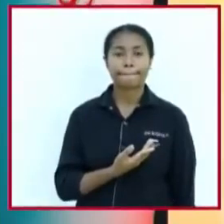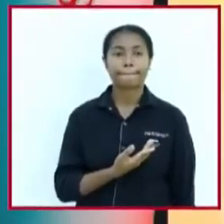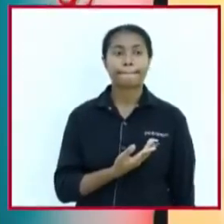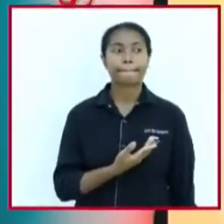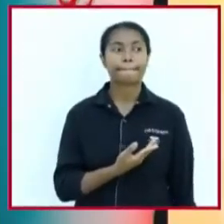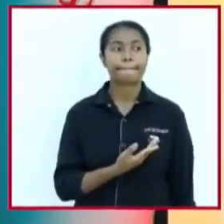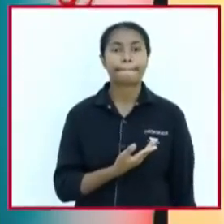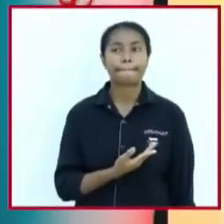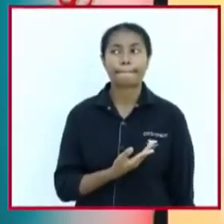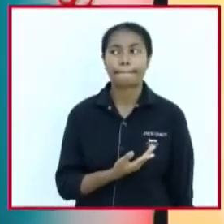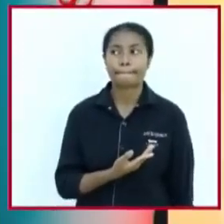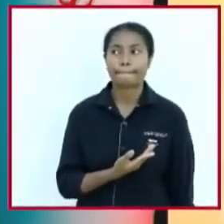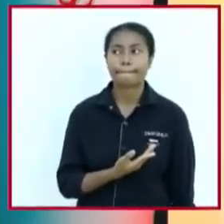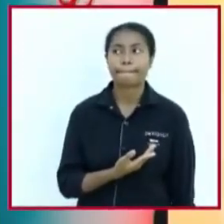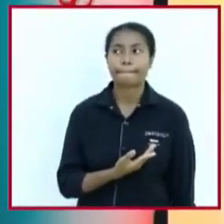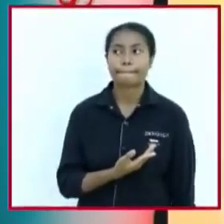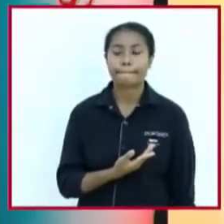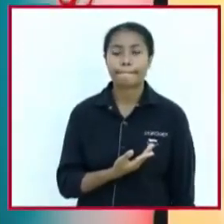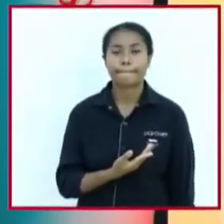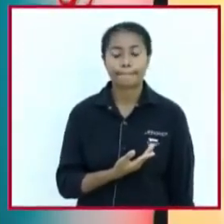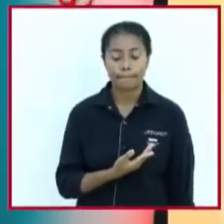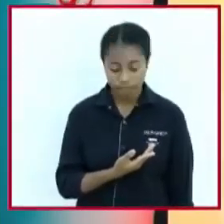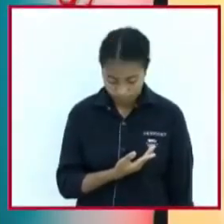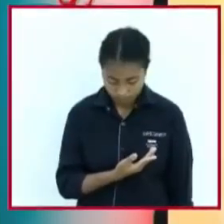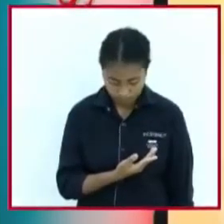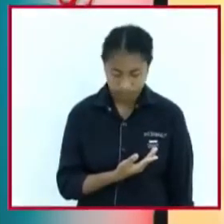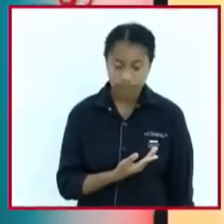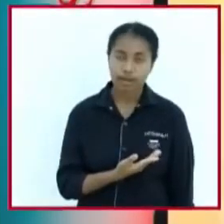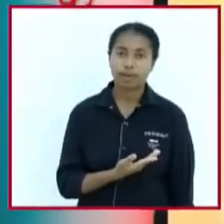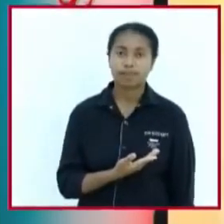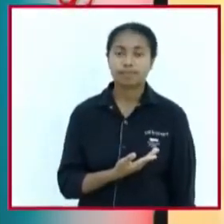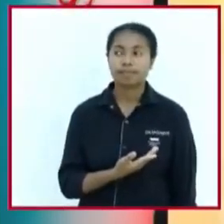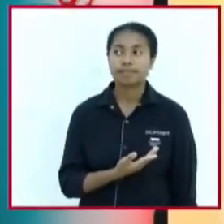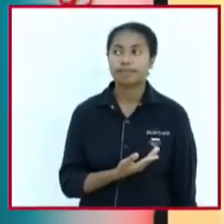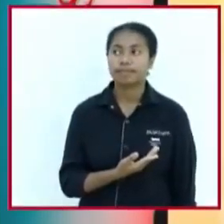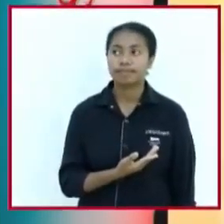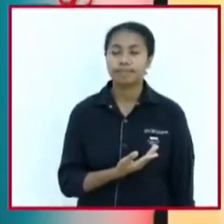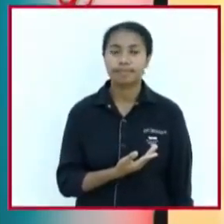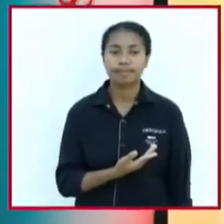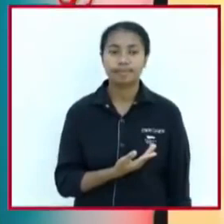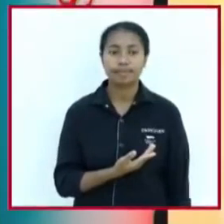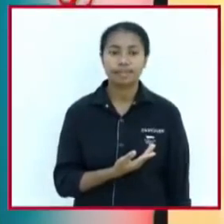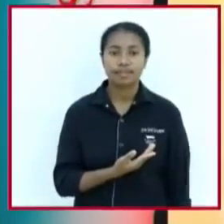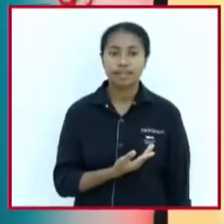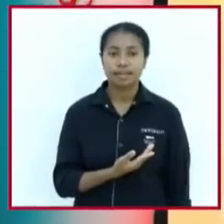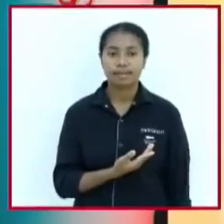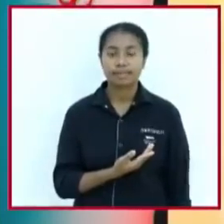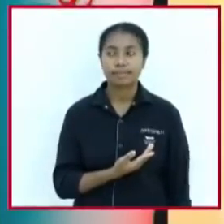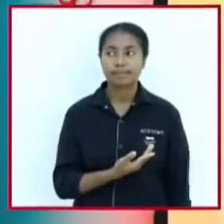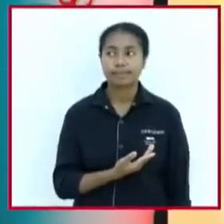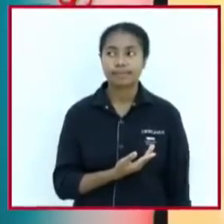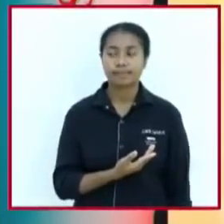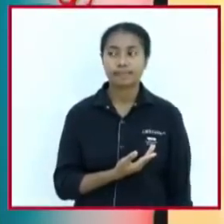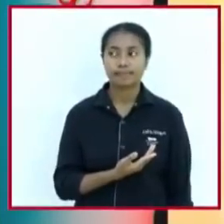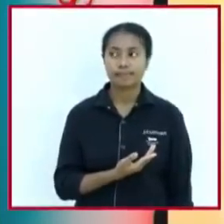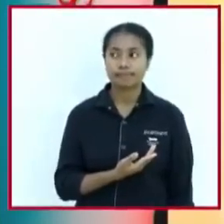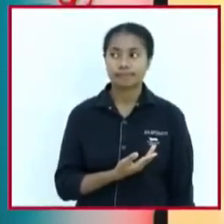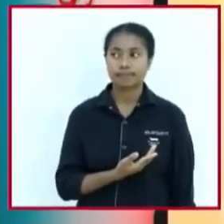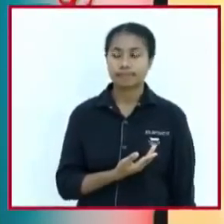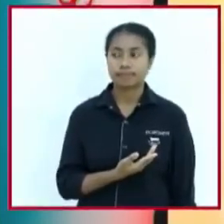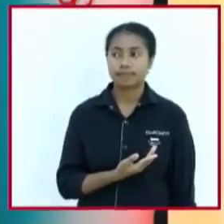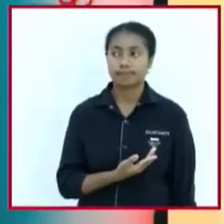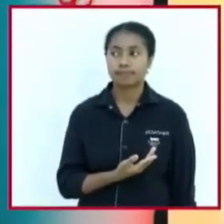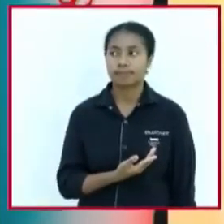menerima apa yang dijanjikan Allah sebab alam yang punya rencana yang lebih baik untuk kita rencananya ialah bawah hanya bersama dengan